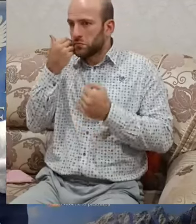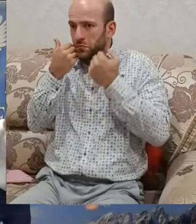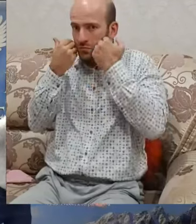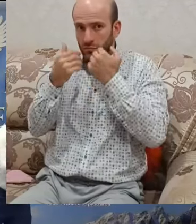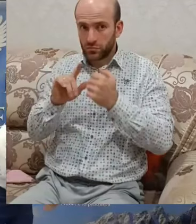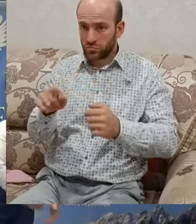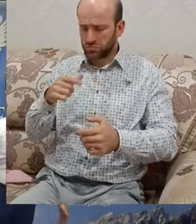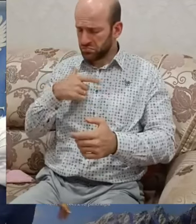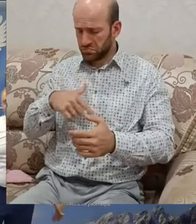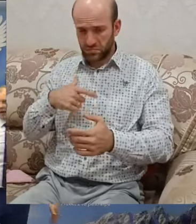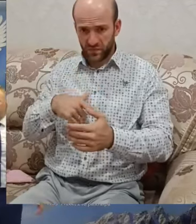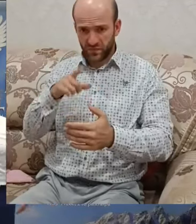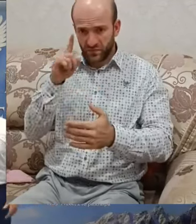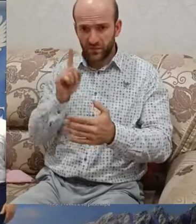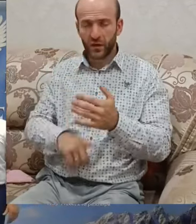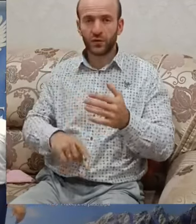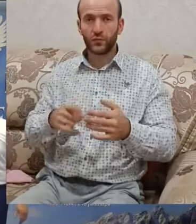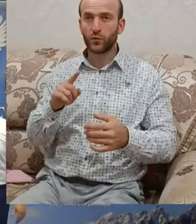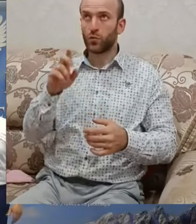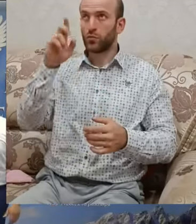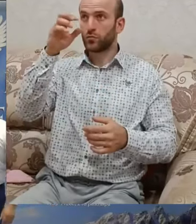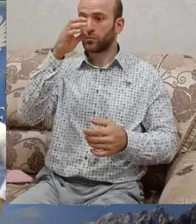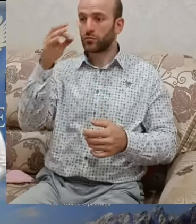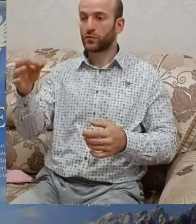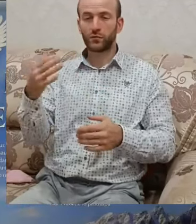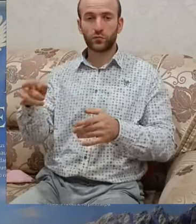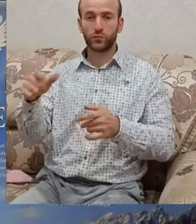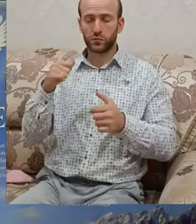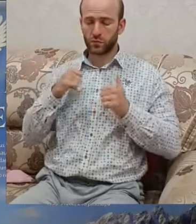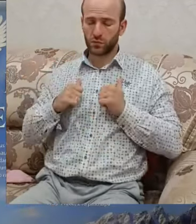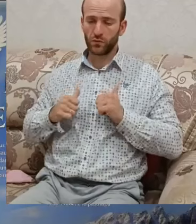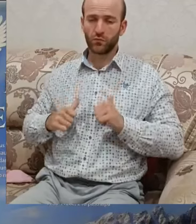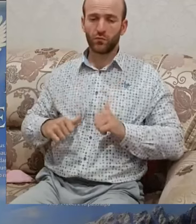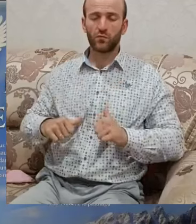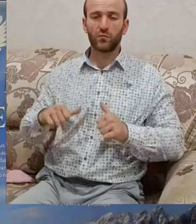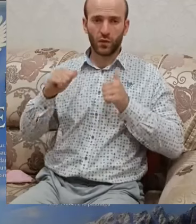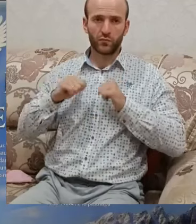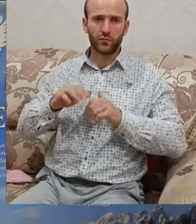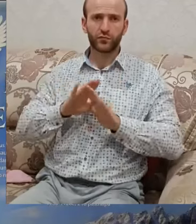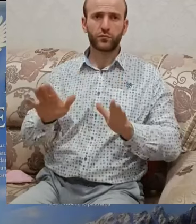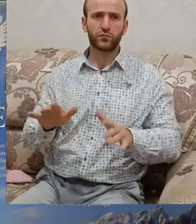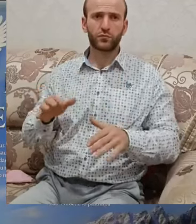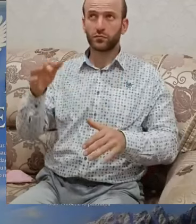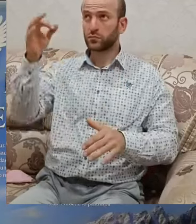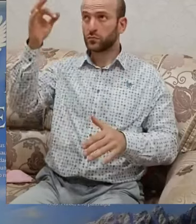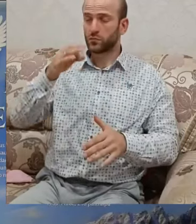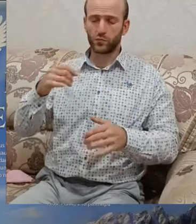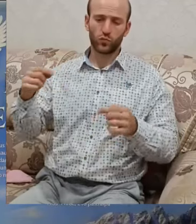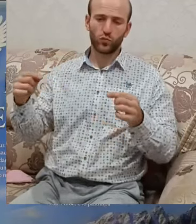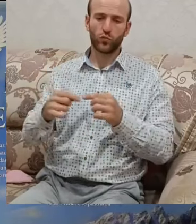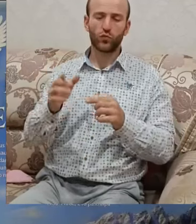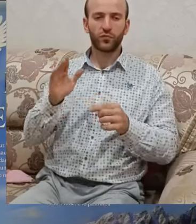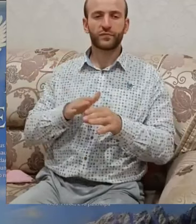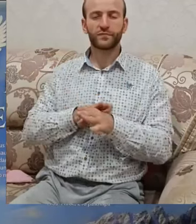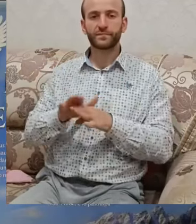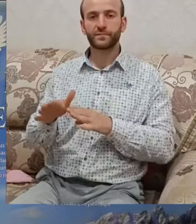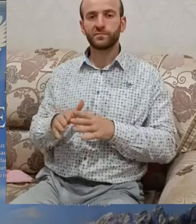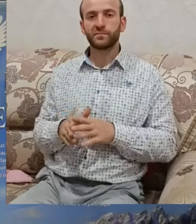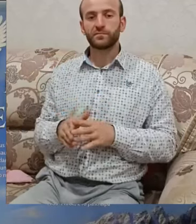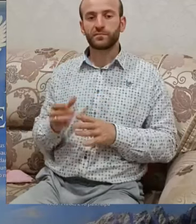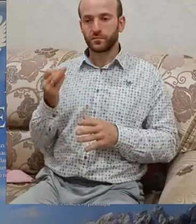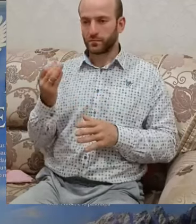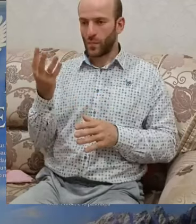tai pasakė. Patomu, što Bog tak skazal. Amin. Ir kada mes atsivertę Bibliją priimtume tai, kad Dievas iš tikrųjų pasakė,